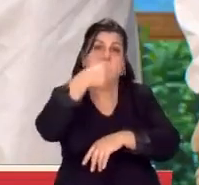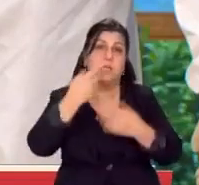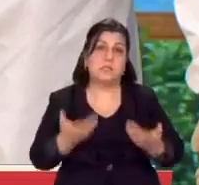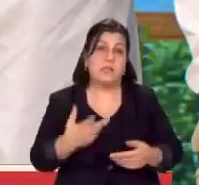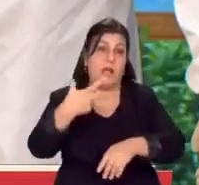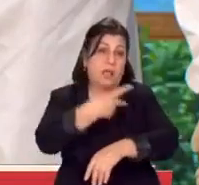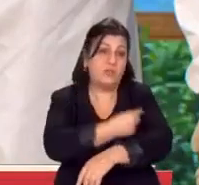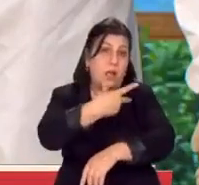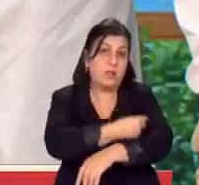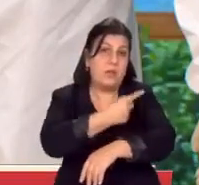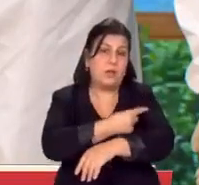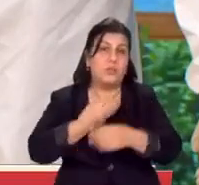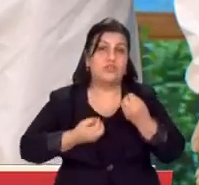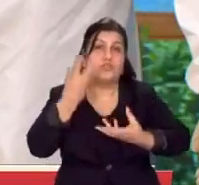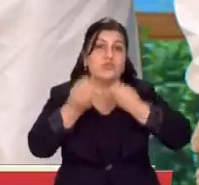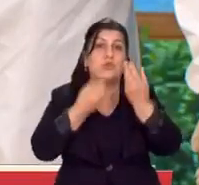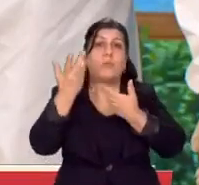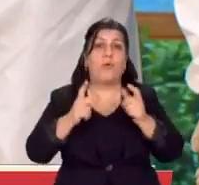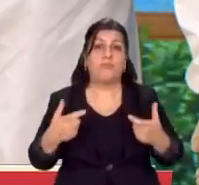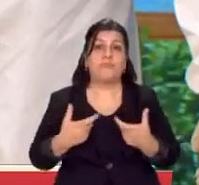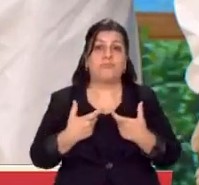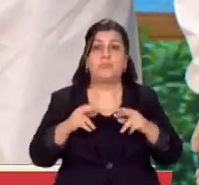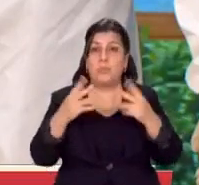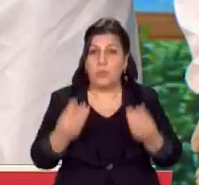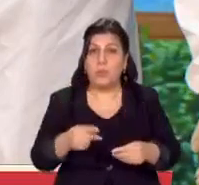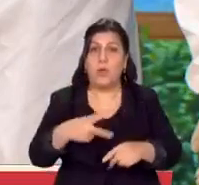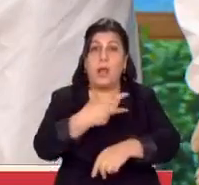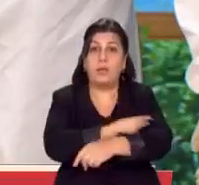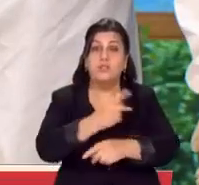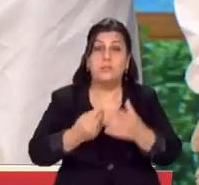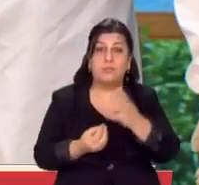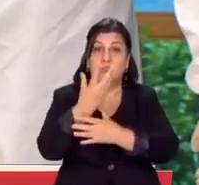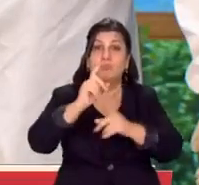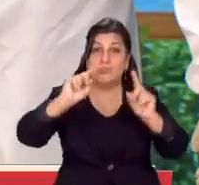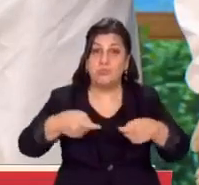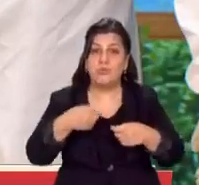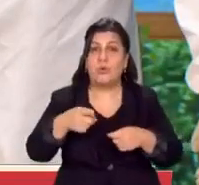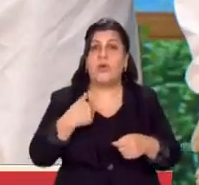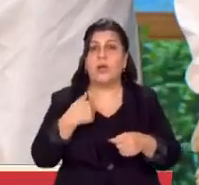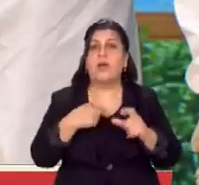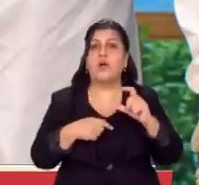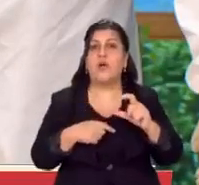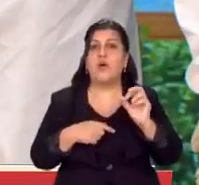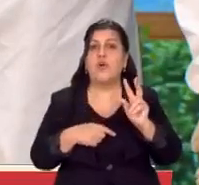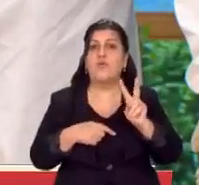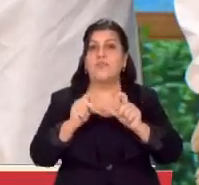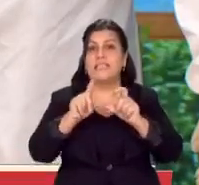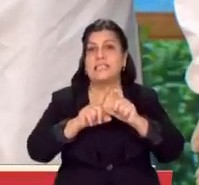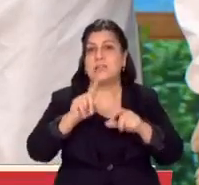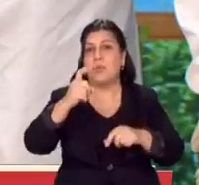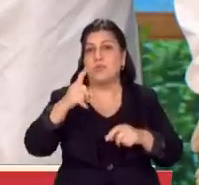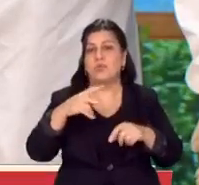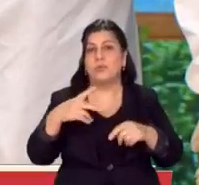buluştu hastalıklarımız aşı sayesinde görmeye başladık Şimdi bu hastalıktan kurtulmanın tek etkili yolu aşı olan